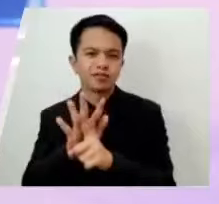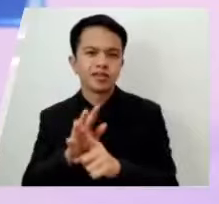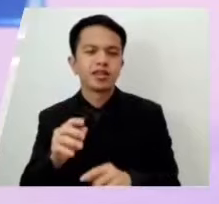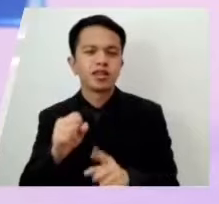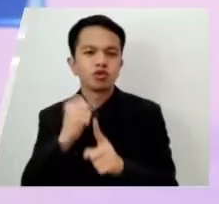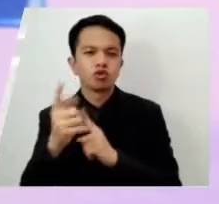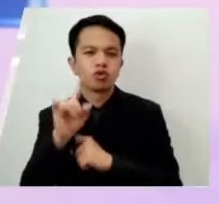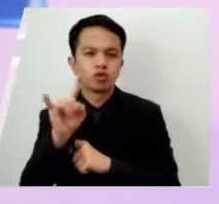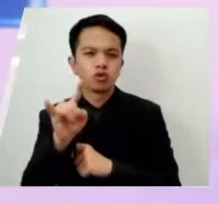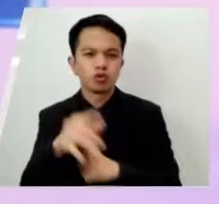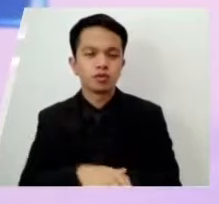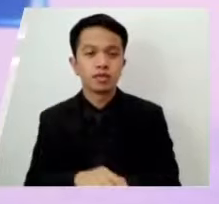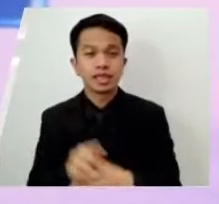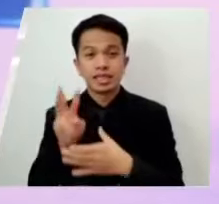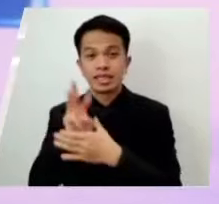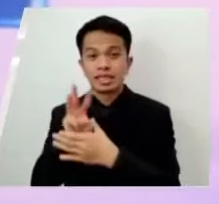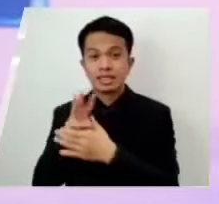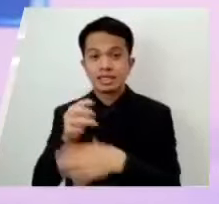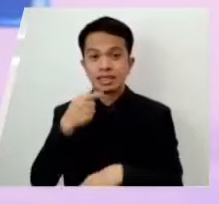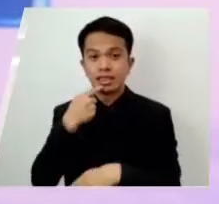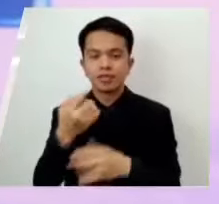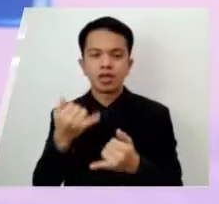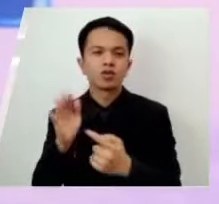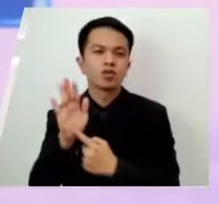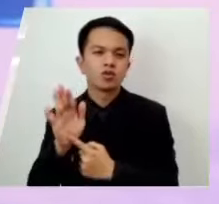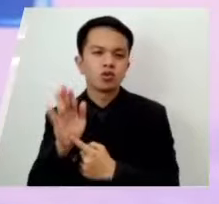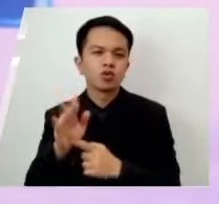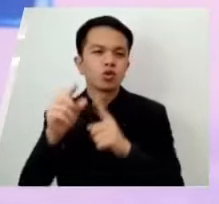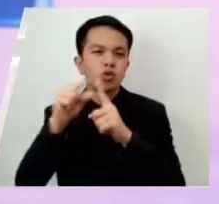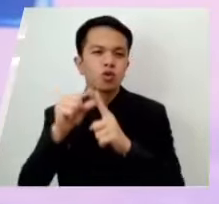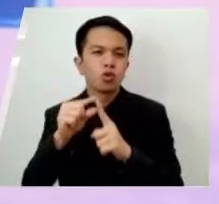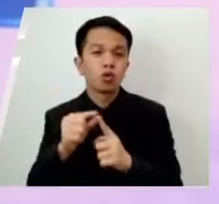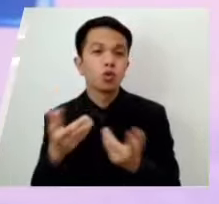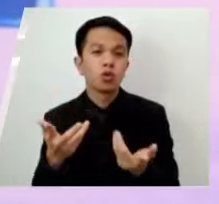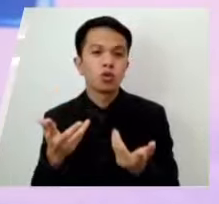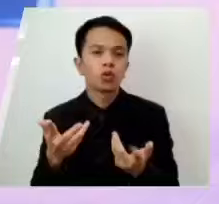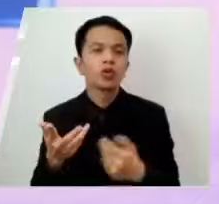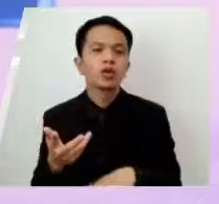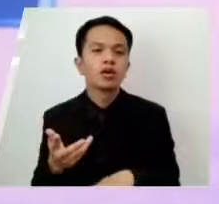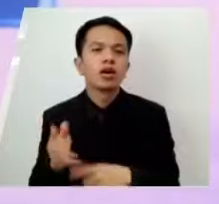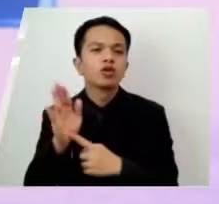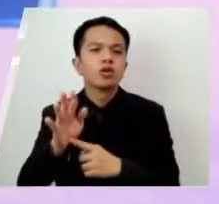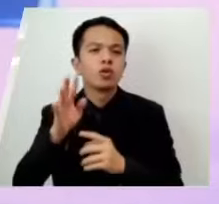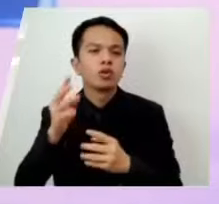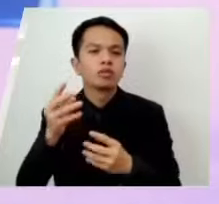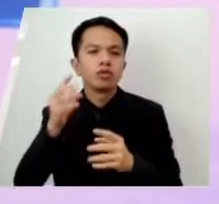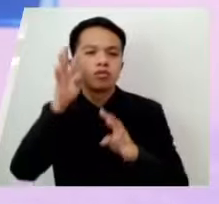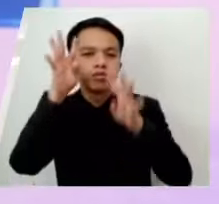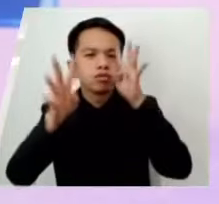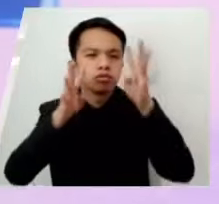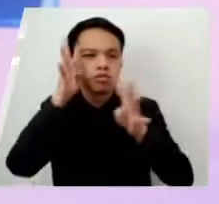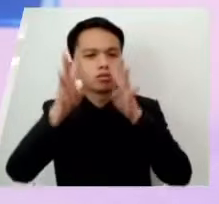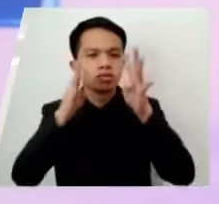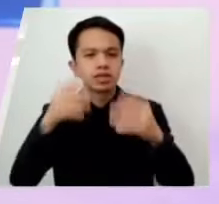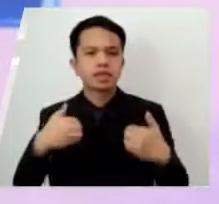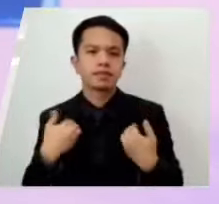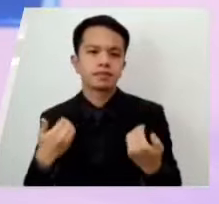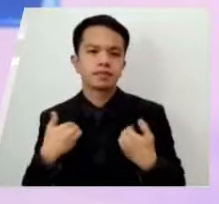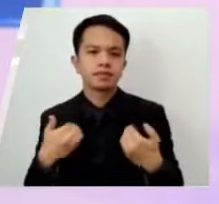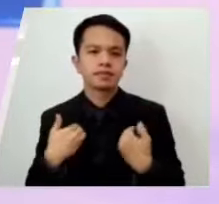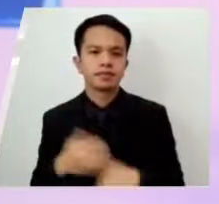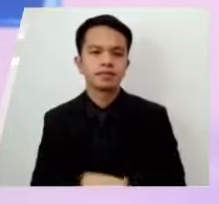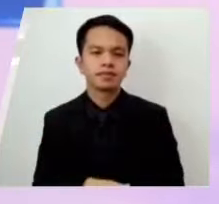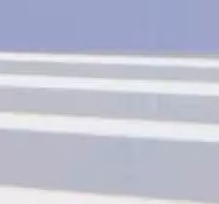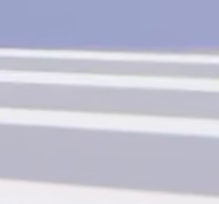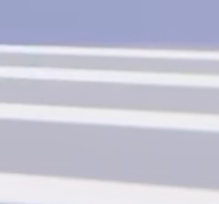Ayon sa KWF, ipinakikita ng mga salitang ito ang pagkamalikhain ng kabataan. Saksi,